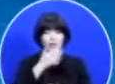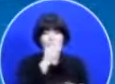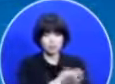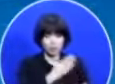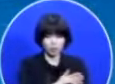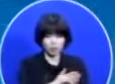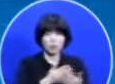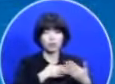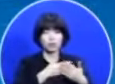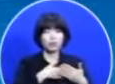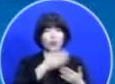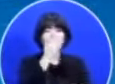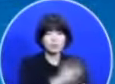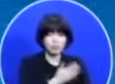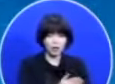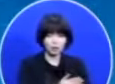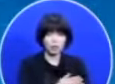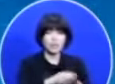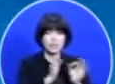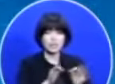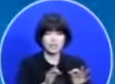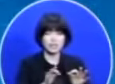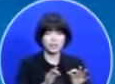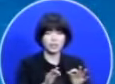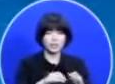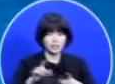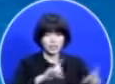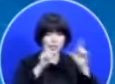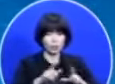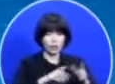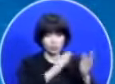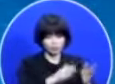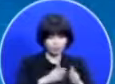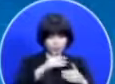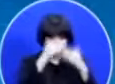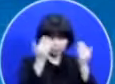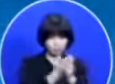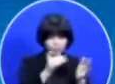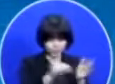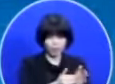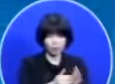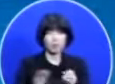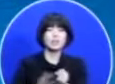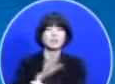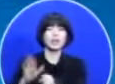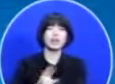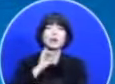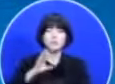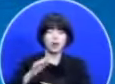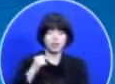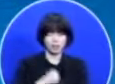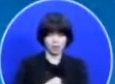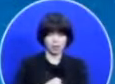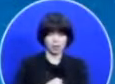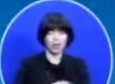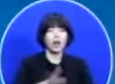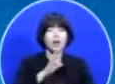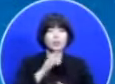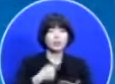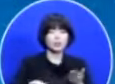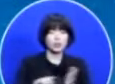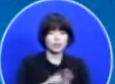두려워하지 말고 이제는 생활 정리하고 사랑 말 a 그러려면 여러분